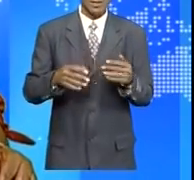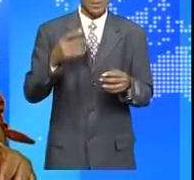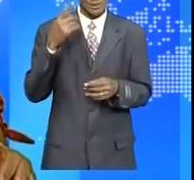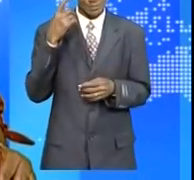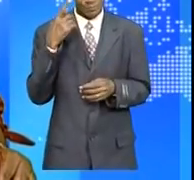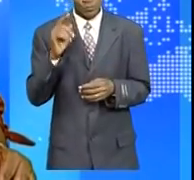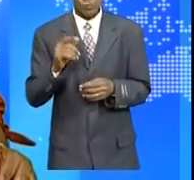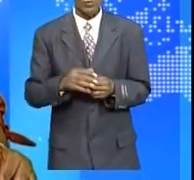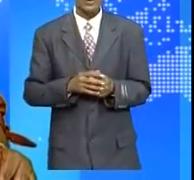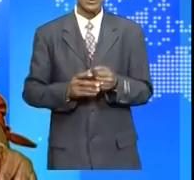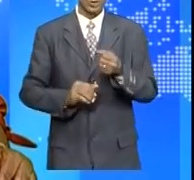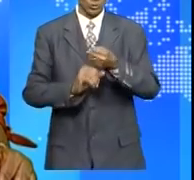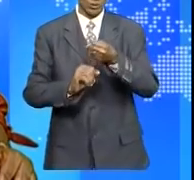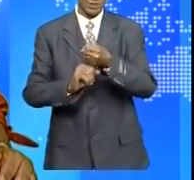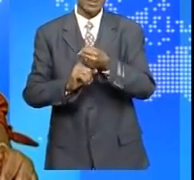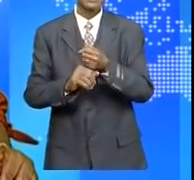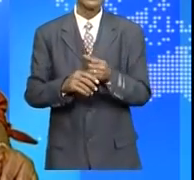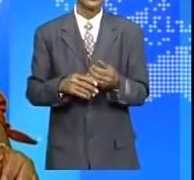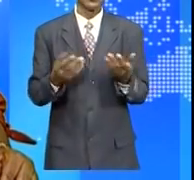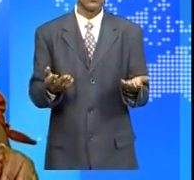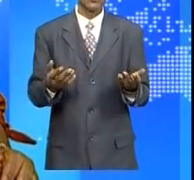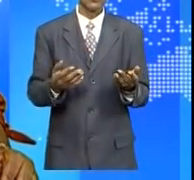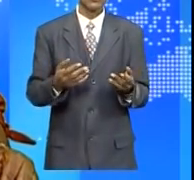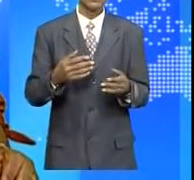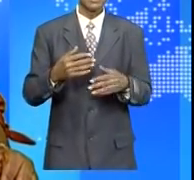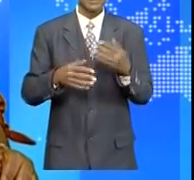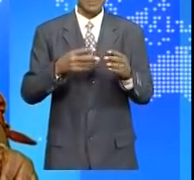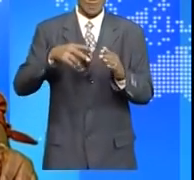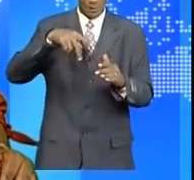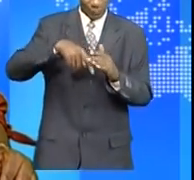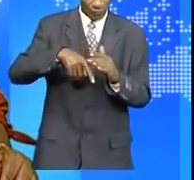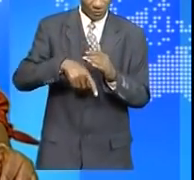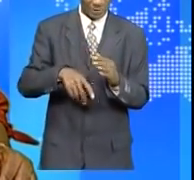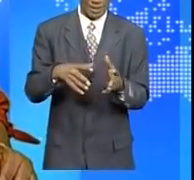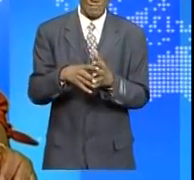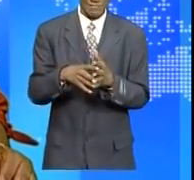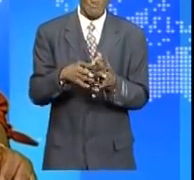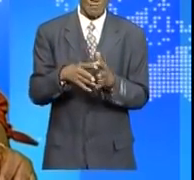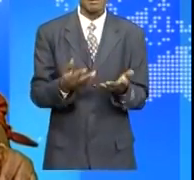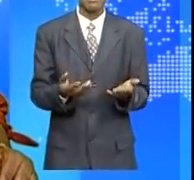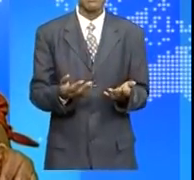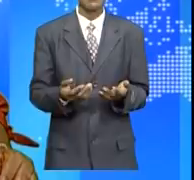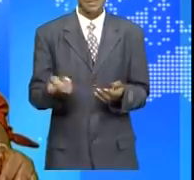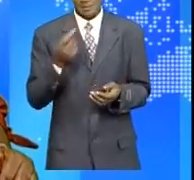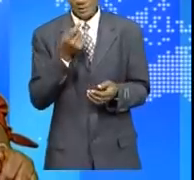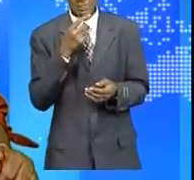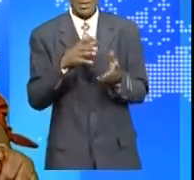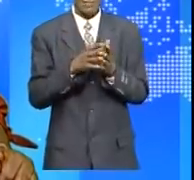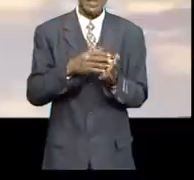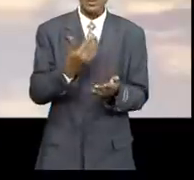sur sa route à Kasangoulou. Il a remis deux médicaments à l'hôpital général de Kasangoulou. Et Tchala nous en dit un peu